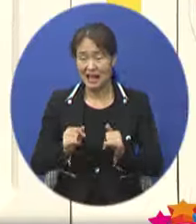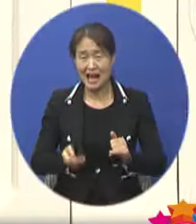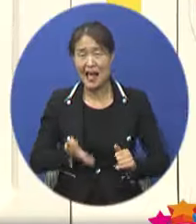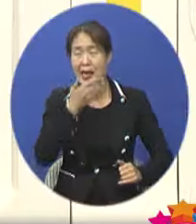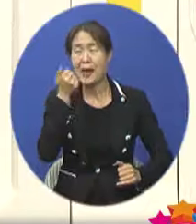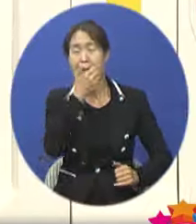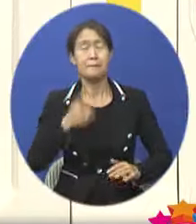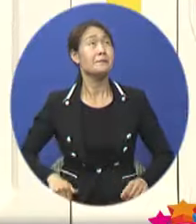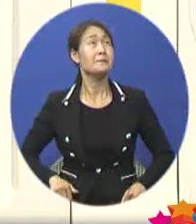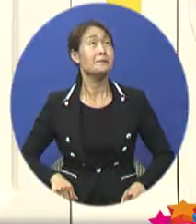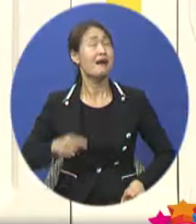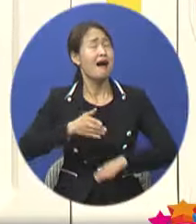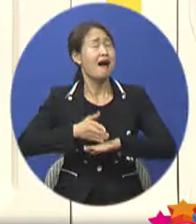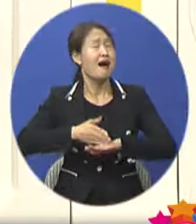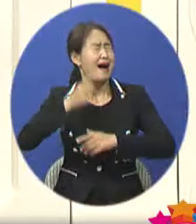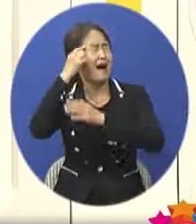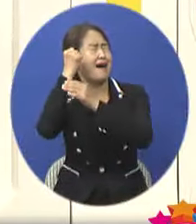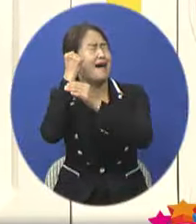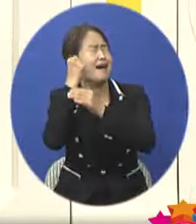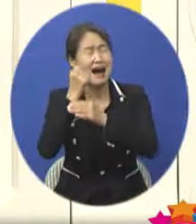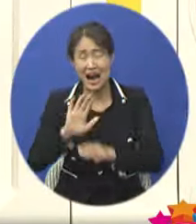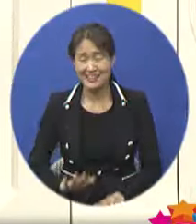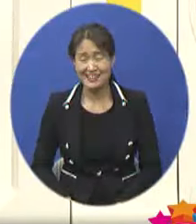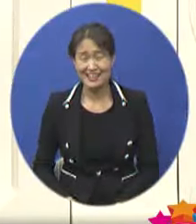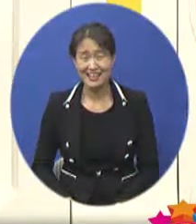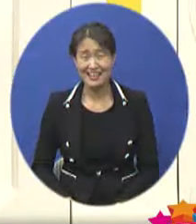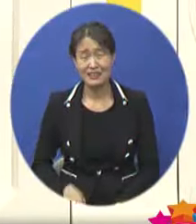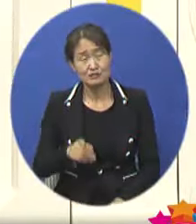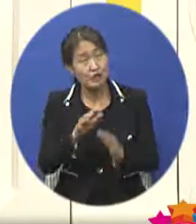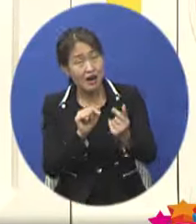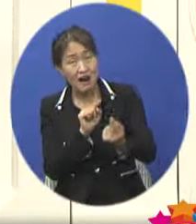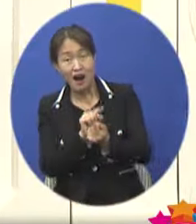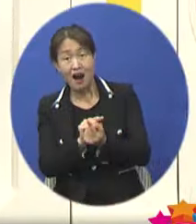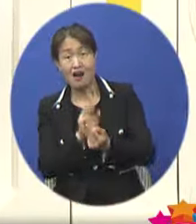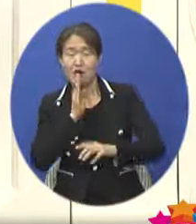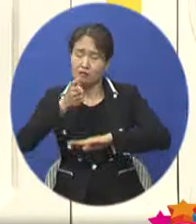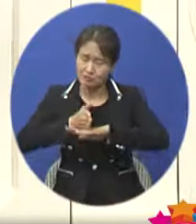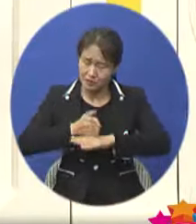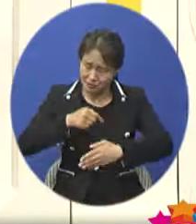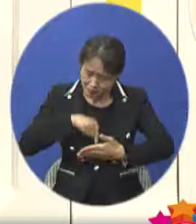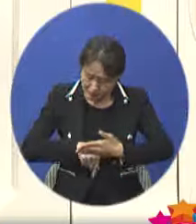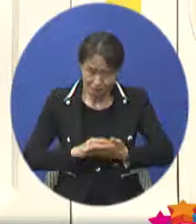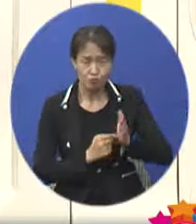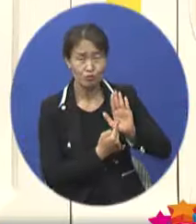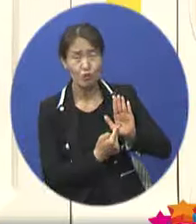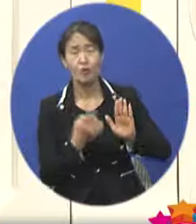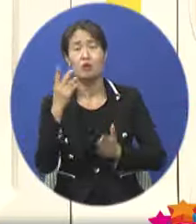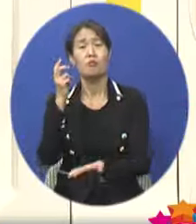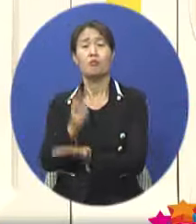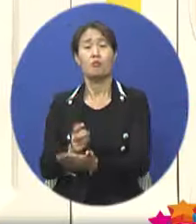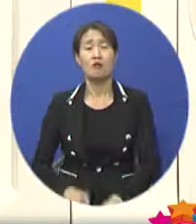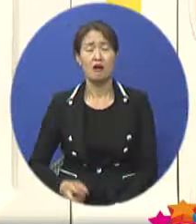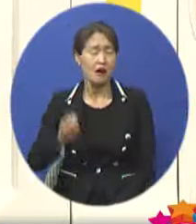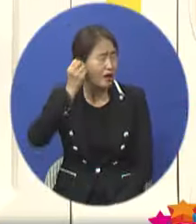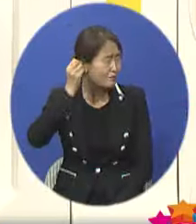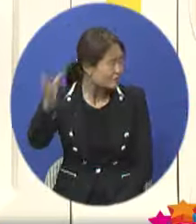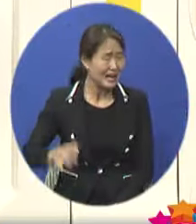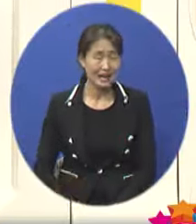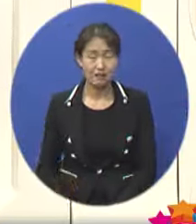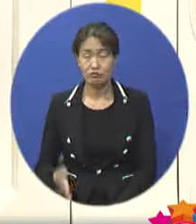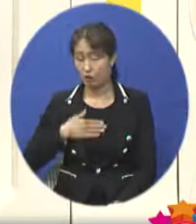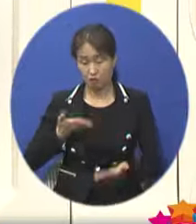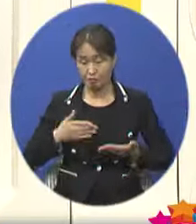먹었으면 길이 고마움을 간직하고 이 그분을 뵀을 때 감사의 네. 마음 표현을 해야 되는 거인지. 아니 이부영 씨가 잊어...